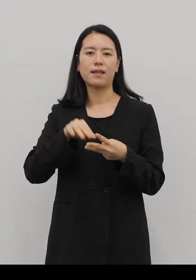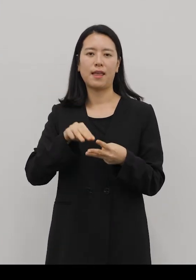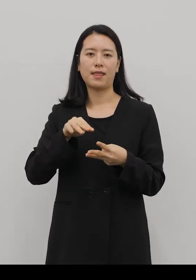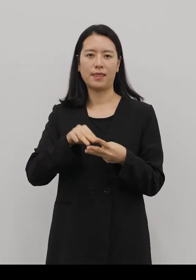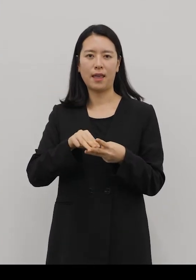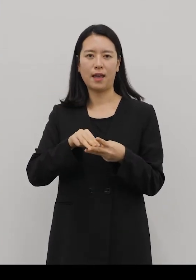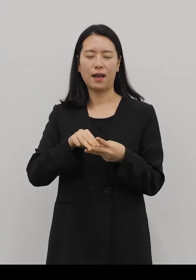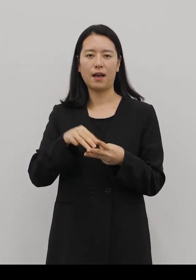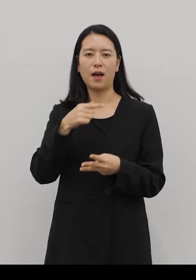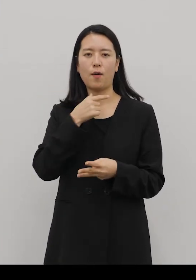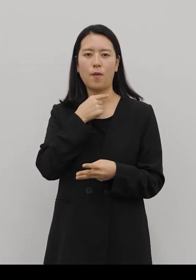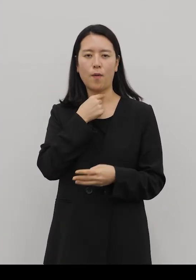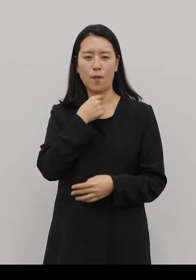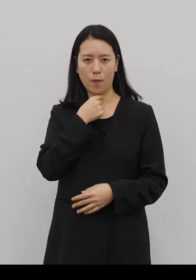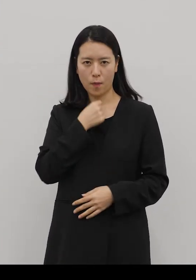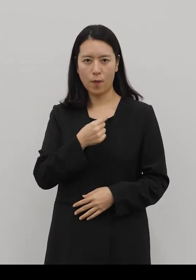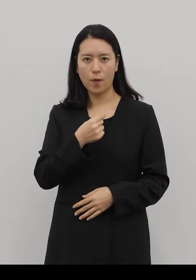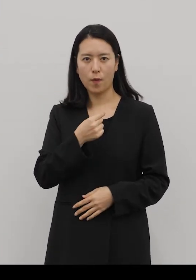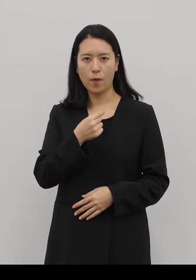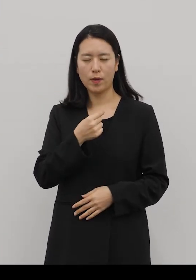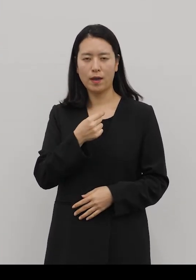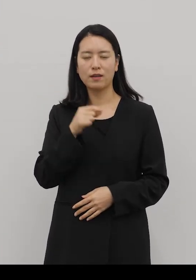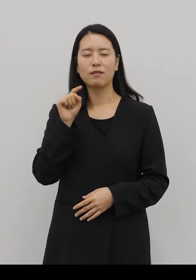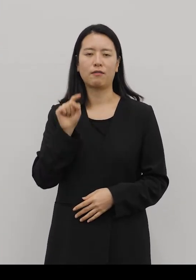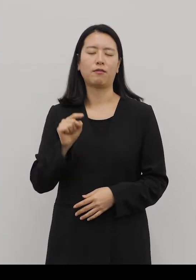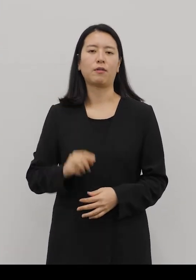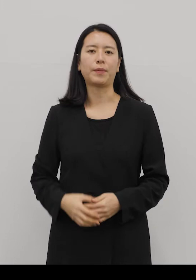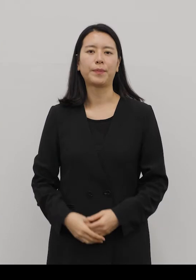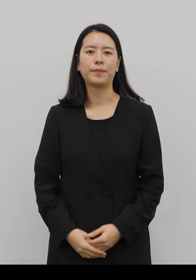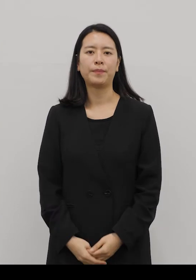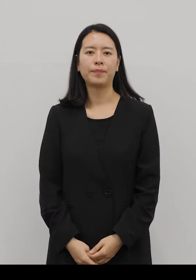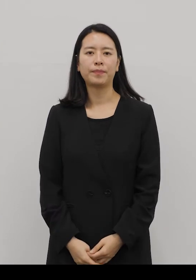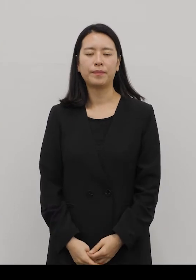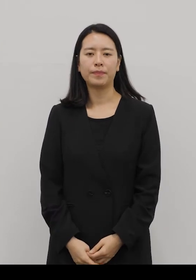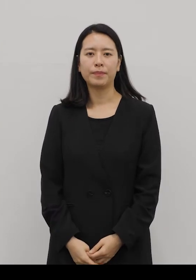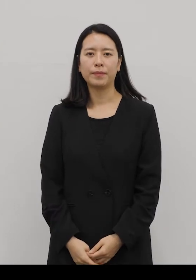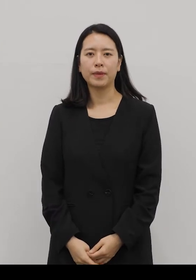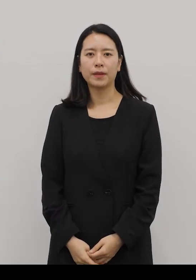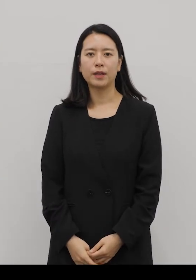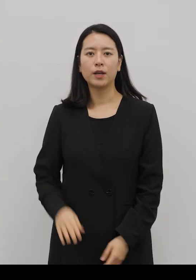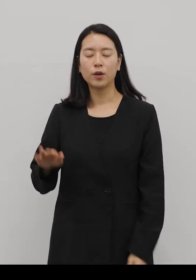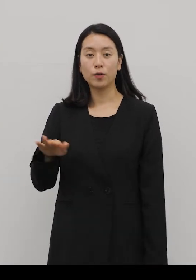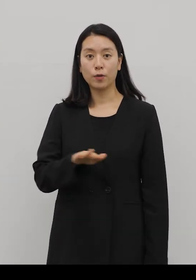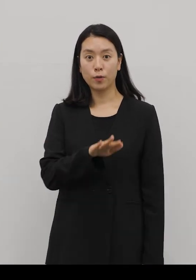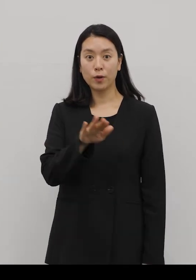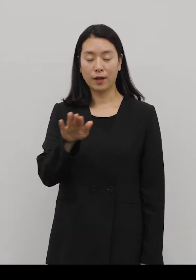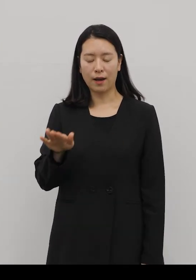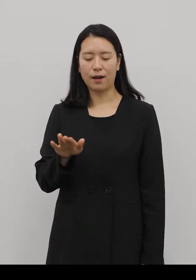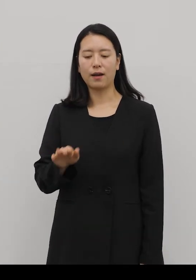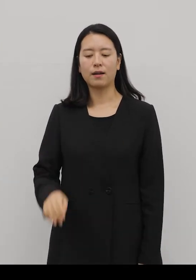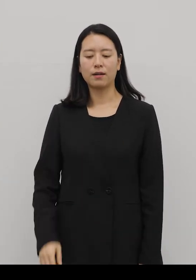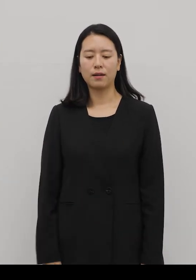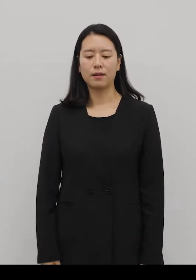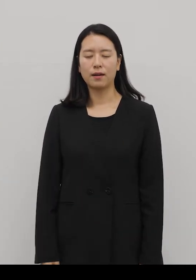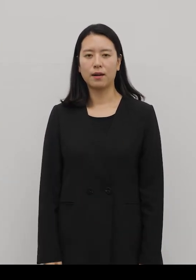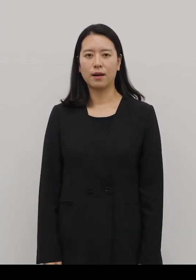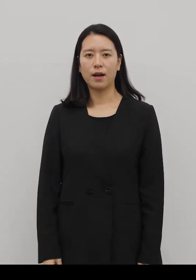디자인 센터가 지향하는 그런 점이라고 생각을 해서 우리가 또